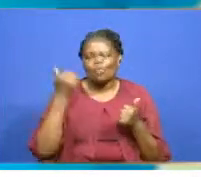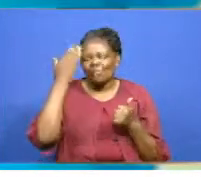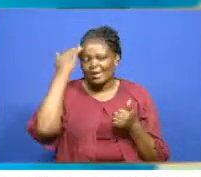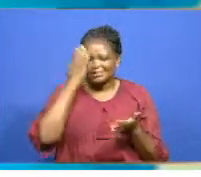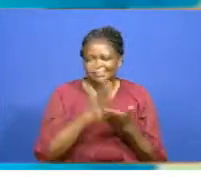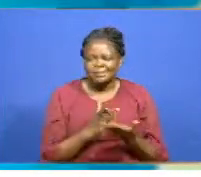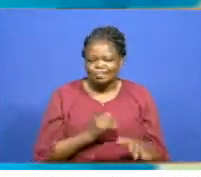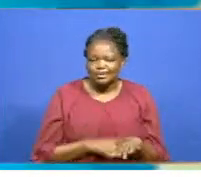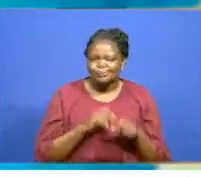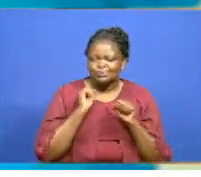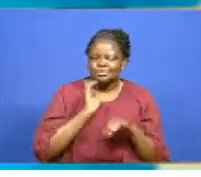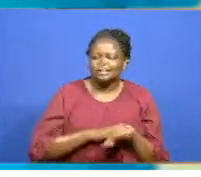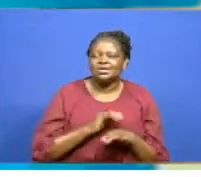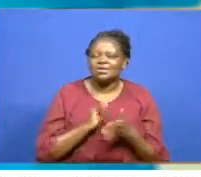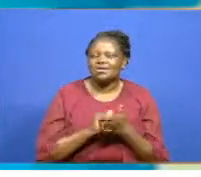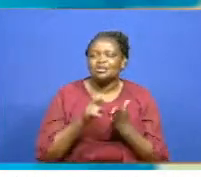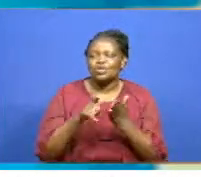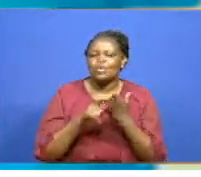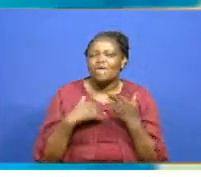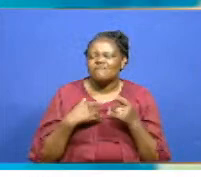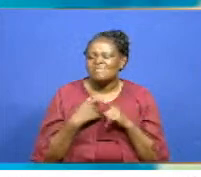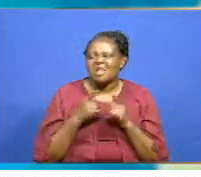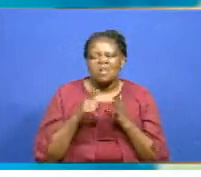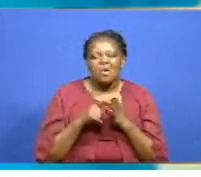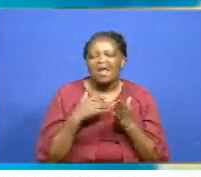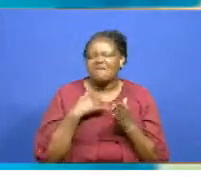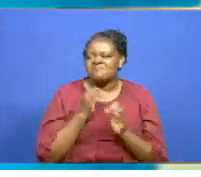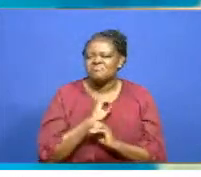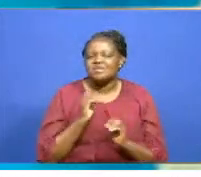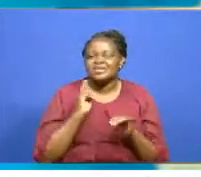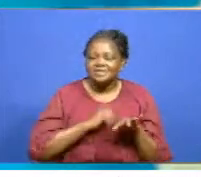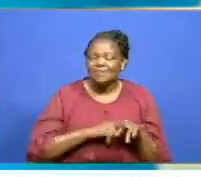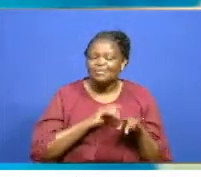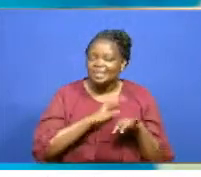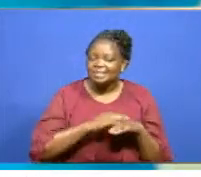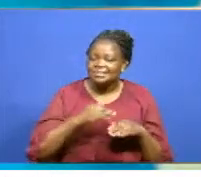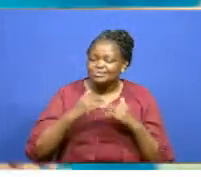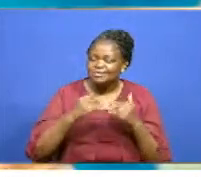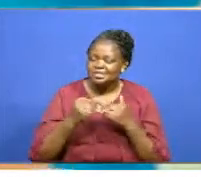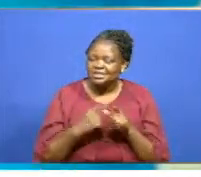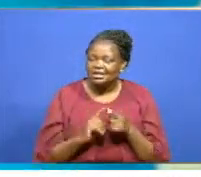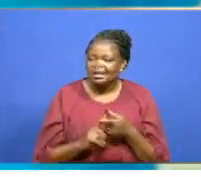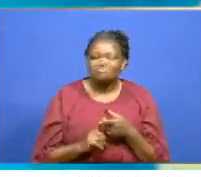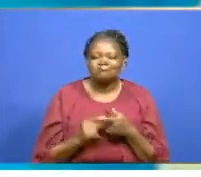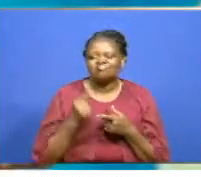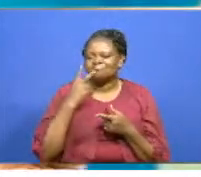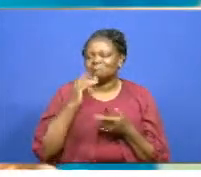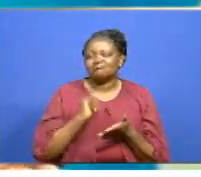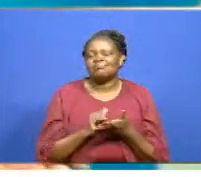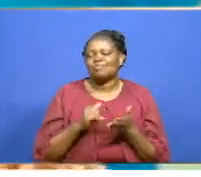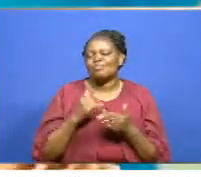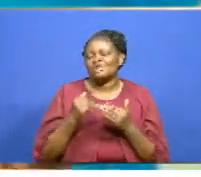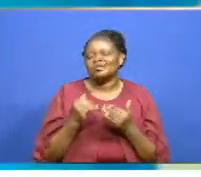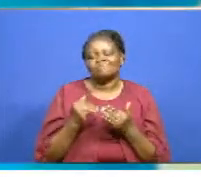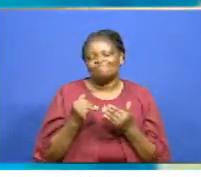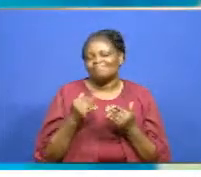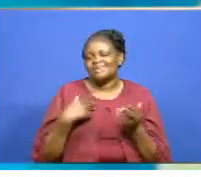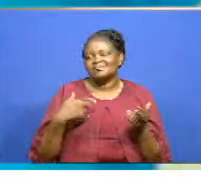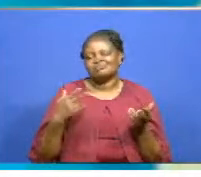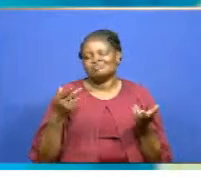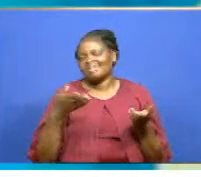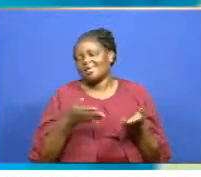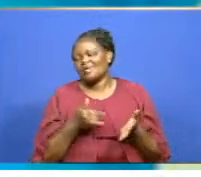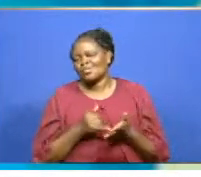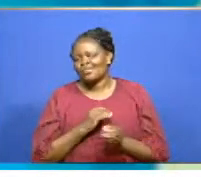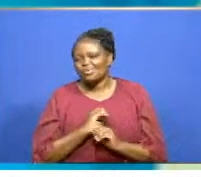pata inasemekana mikopo iko, kumbe mikopo hakuna. Ukienda kule ukipata procedure unaona tu procedure, unaona mimi am already out.